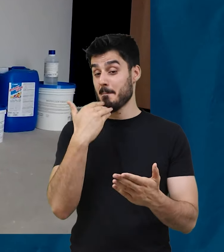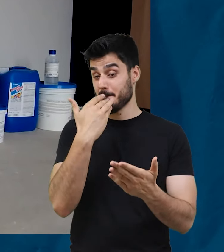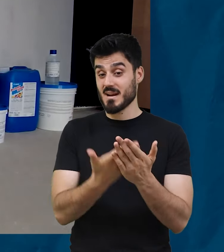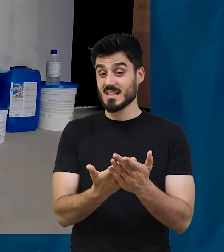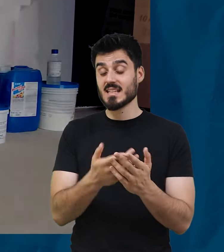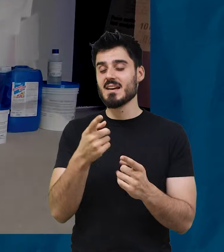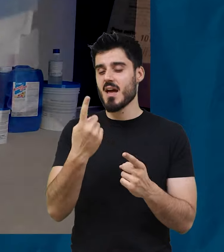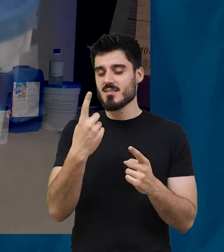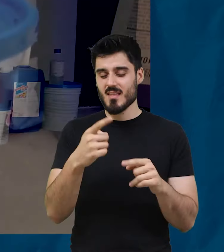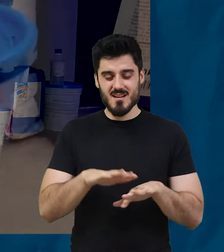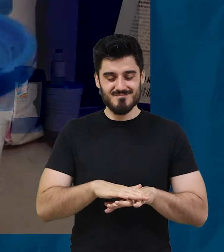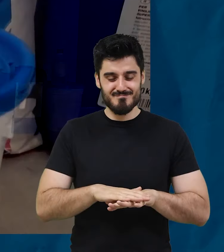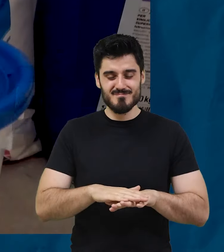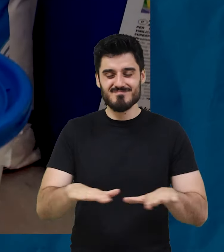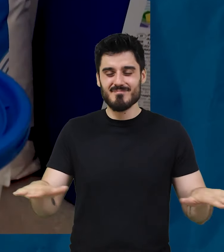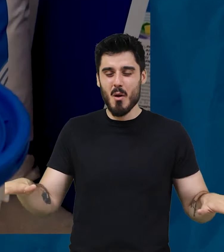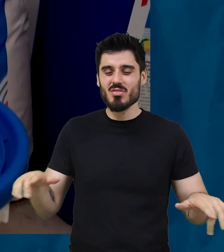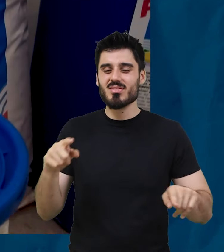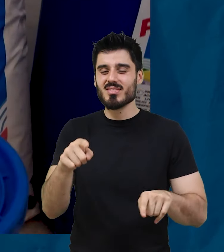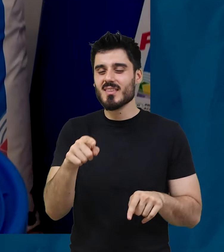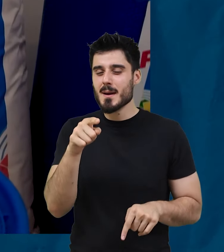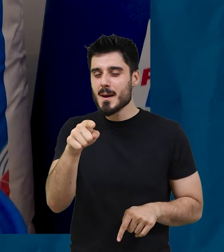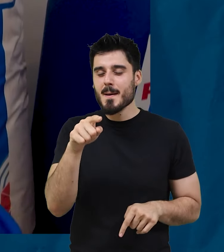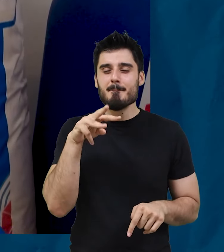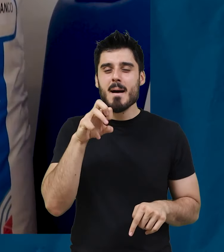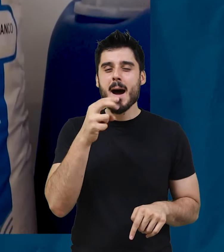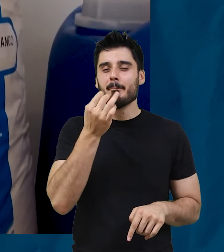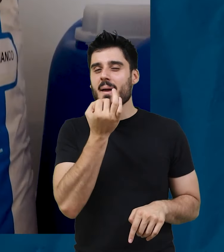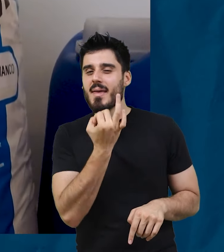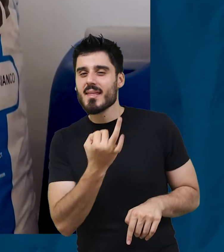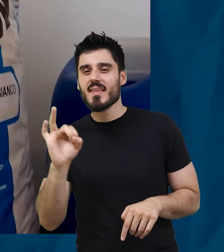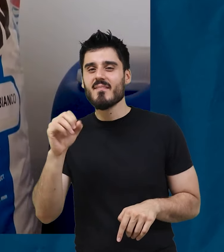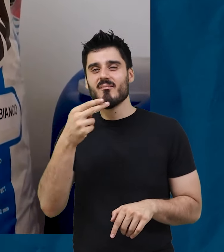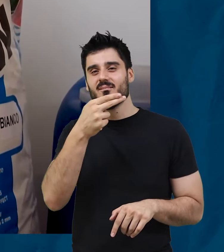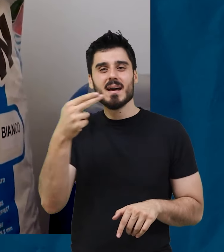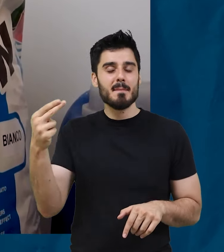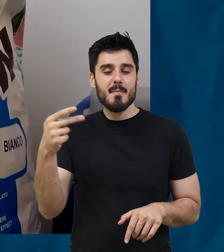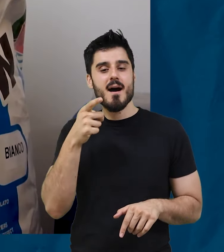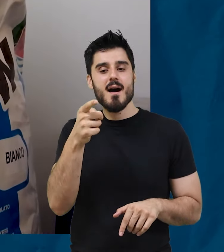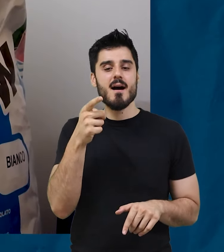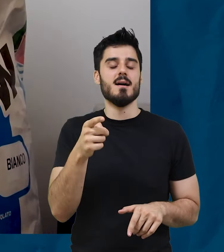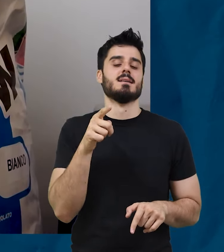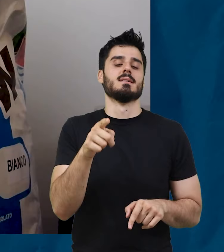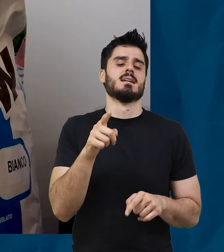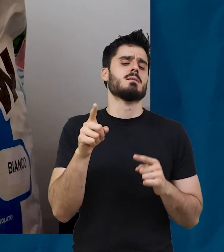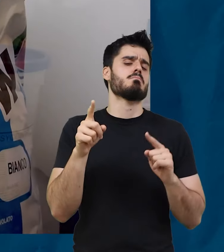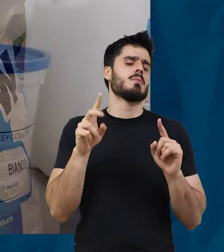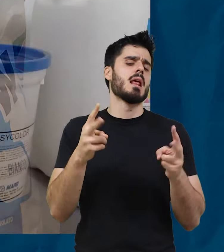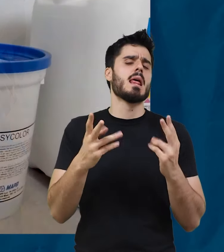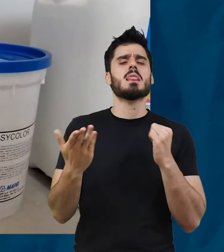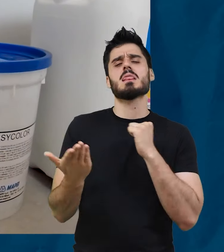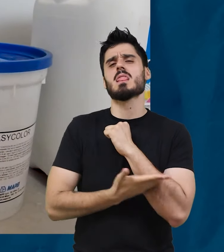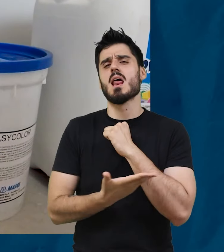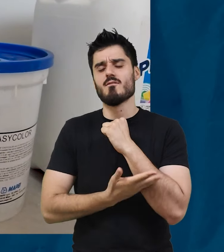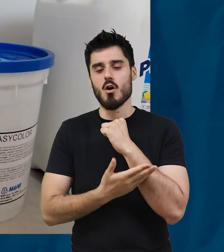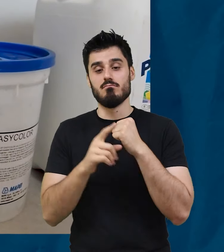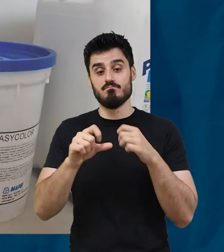Представяме една от подовите системи на Мапей, която е алтернатива на традиционните покрития от керамика или дърво, а